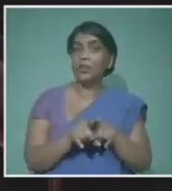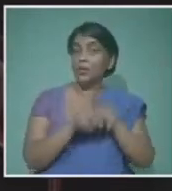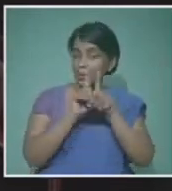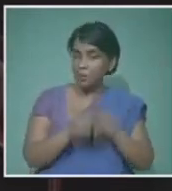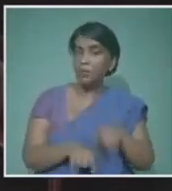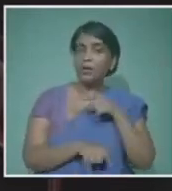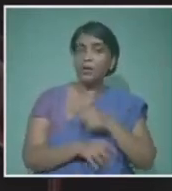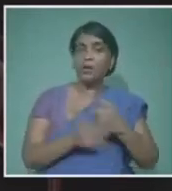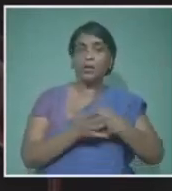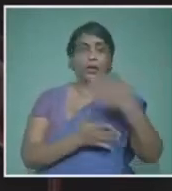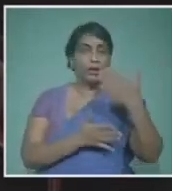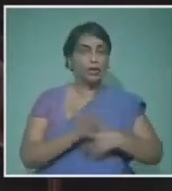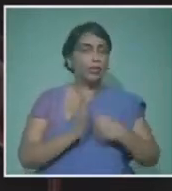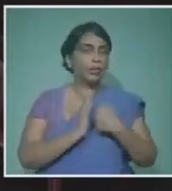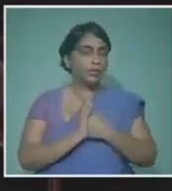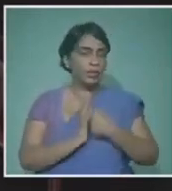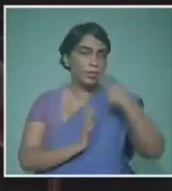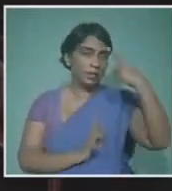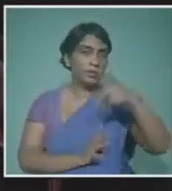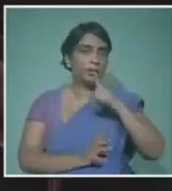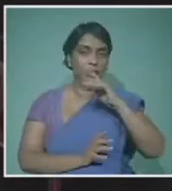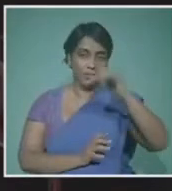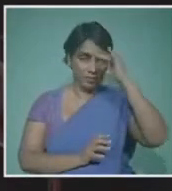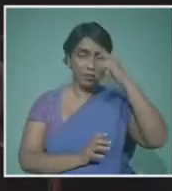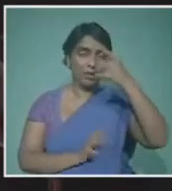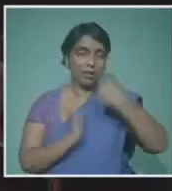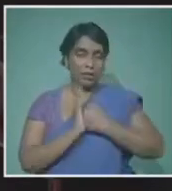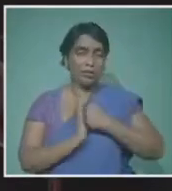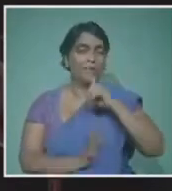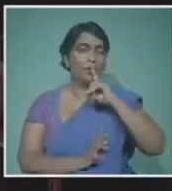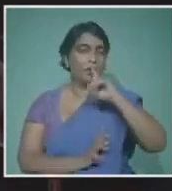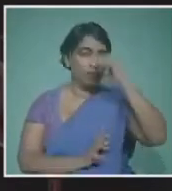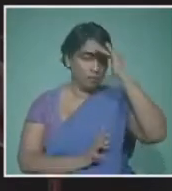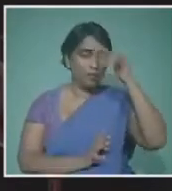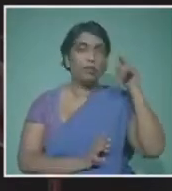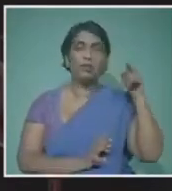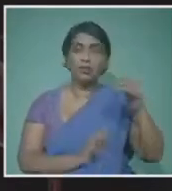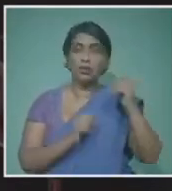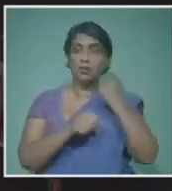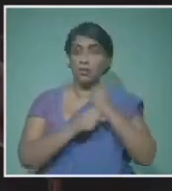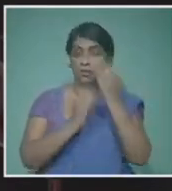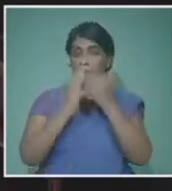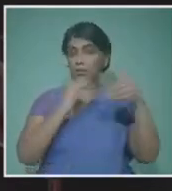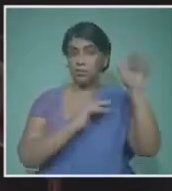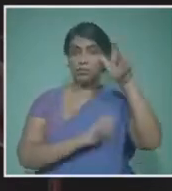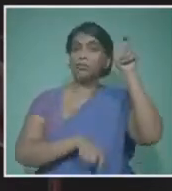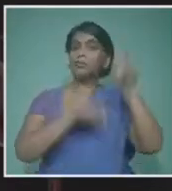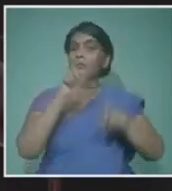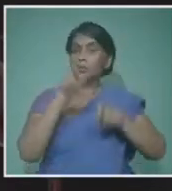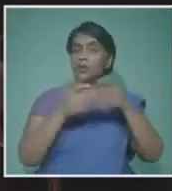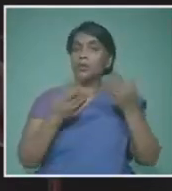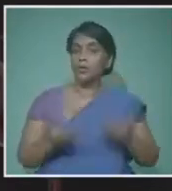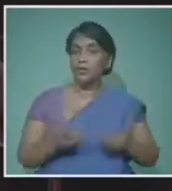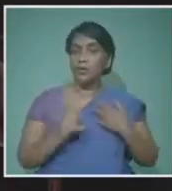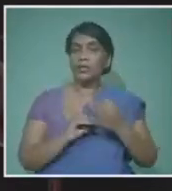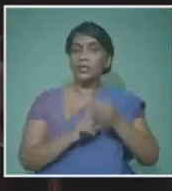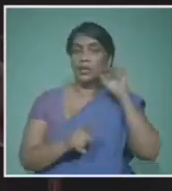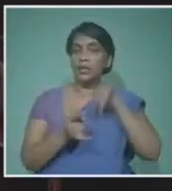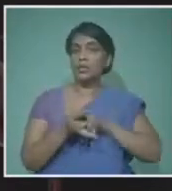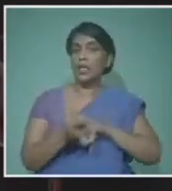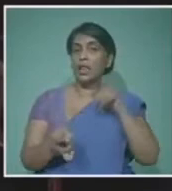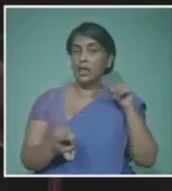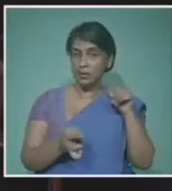ඒ වගේම මෙම වාර්තාවෙන් ගරු නියෝජ්‍ය කතානායකතුමනි රජයේ ඉහළ නිලධාරී වර්තමානයේ ජනාධිපති